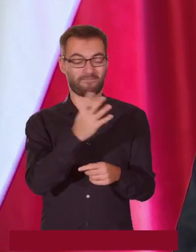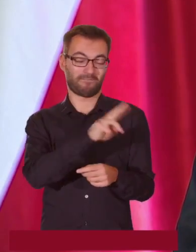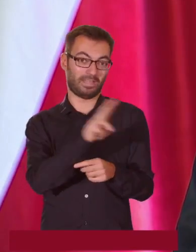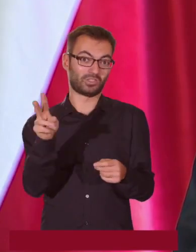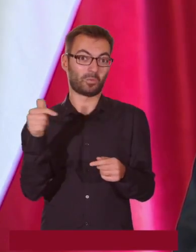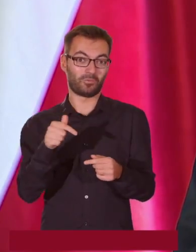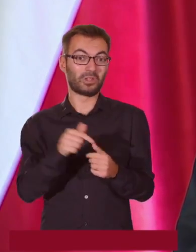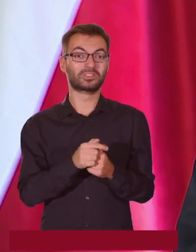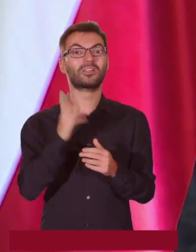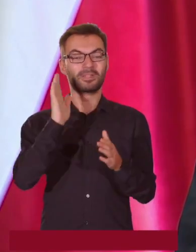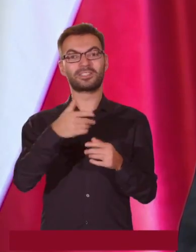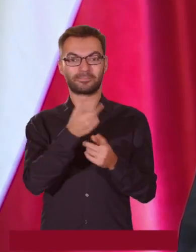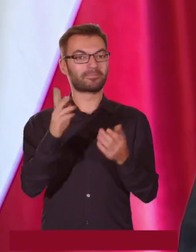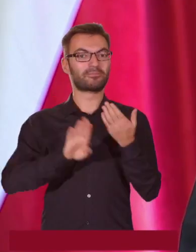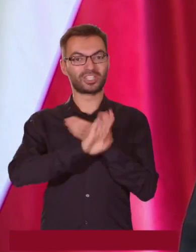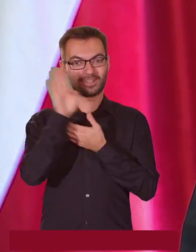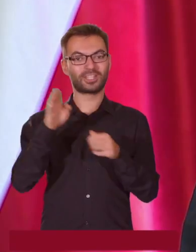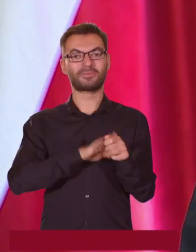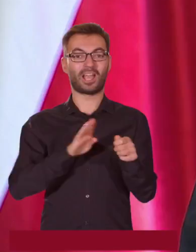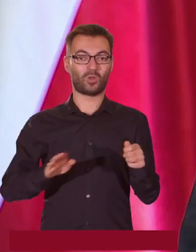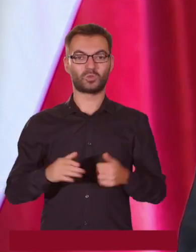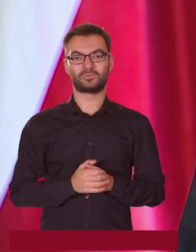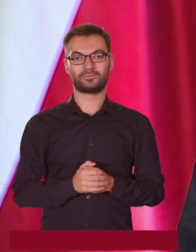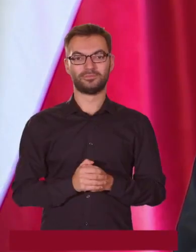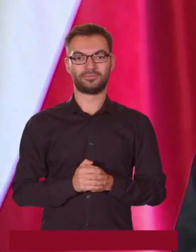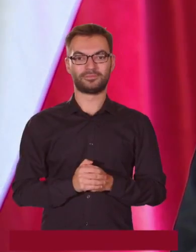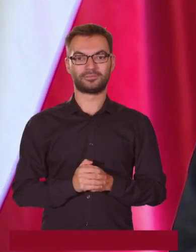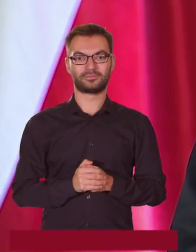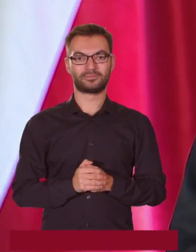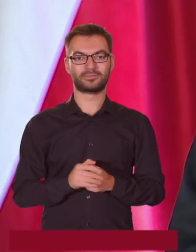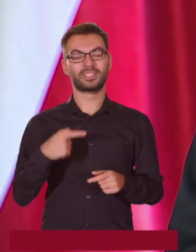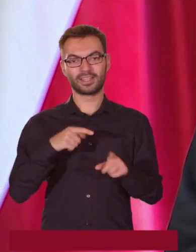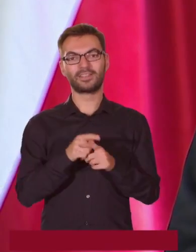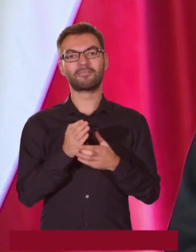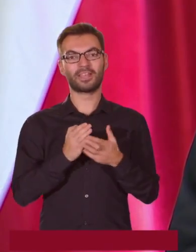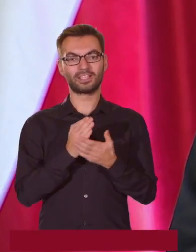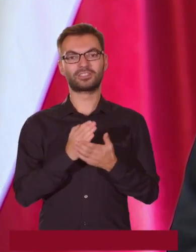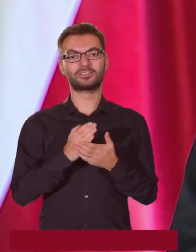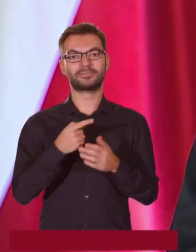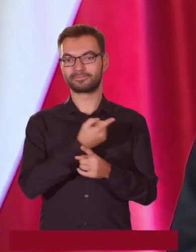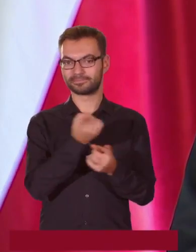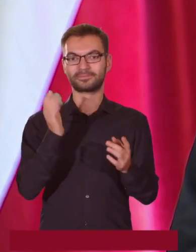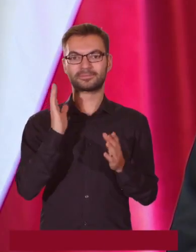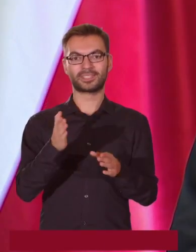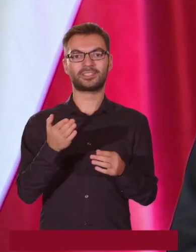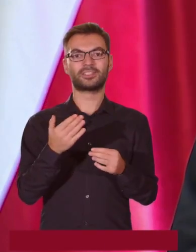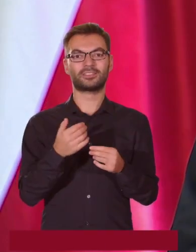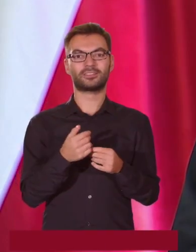przedstawicielami narodu. Wierzę również, że będą państwo swoje obowiązki